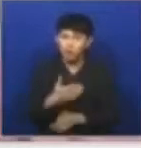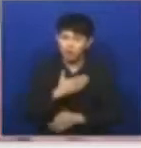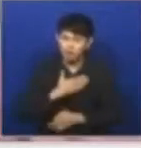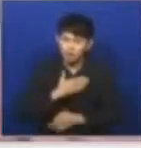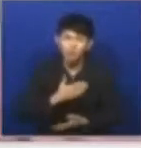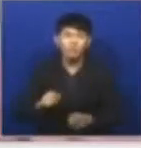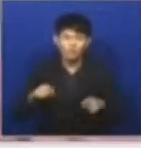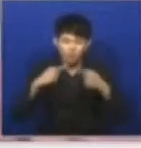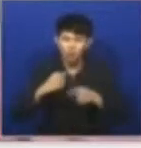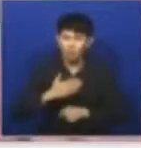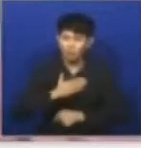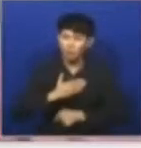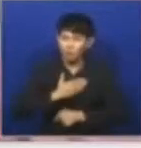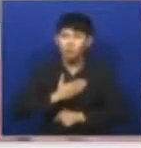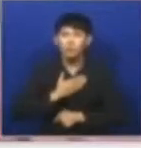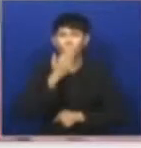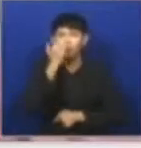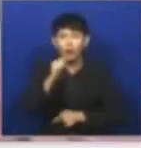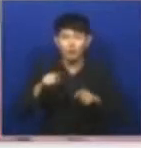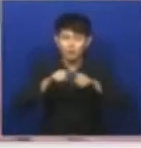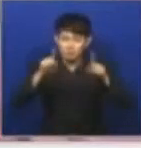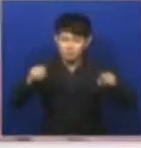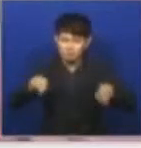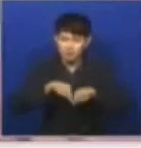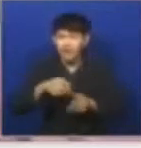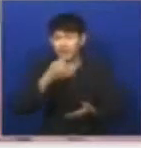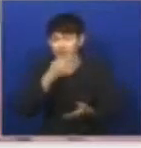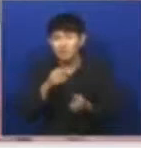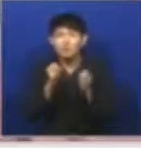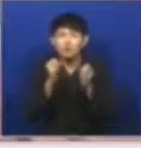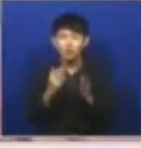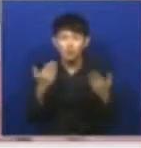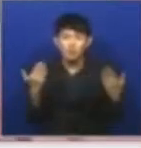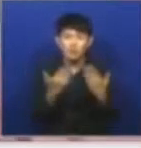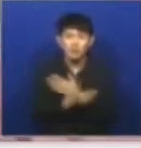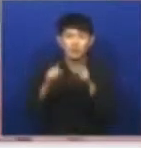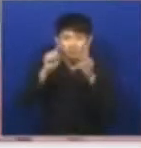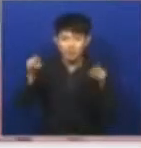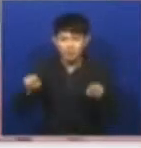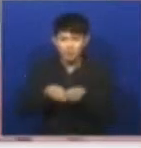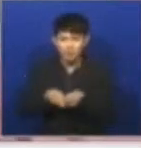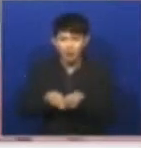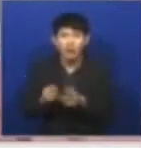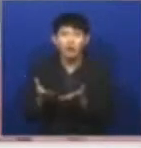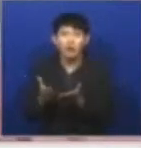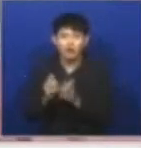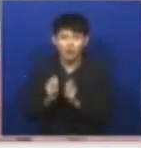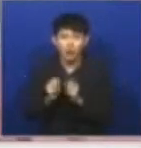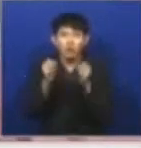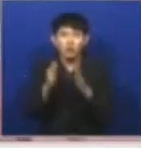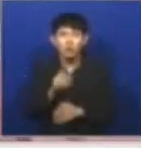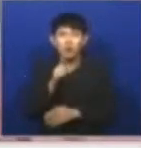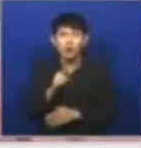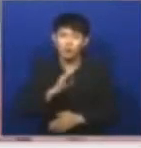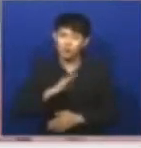ว่าการไม่ยอมรับใบประกอบวิชาชีพเปลี่ยนมาเป็นใบอนุญาตการเป็นครูนี่มันส่งเสริมวิญญาณความเป็